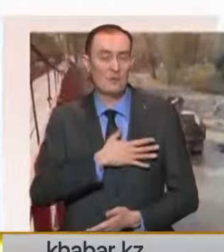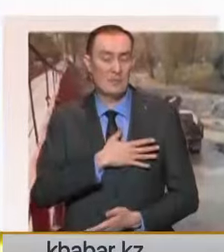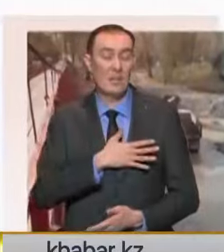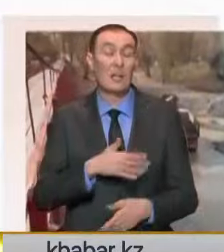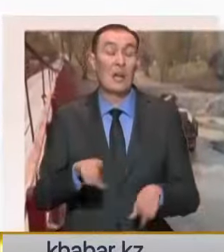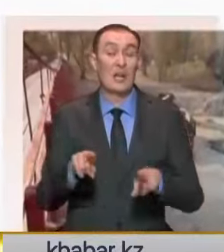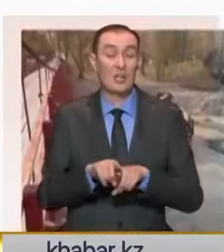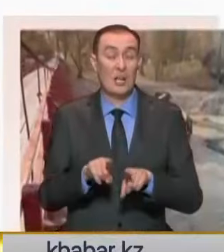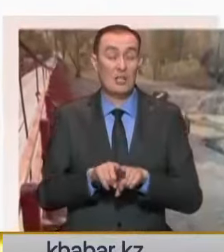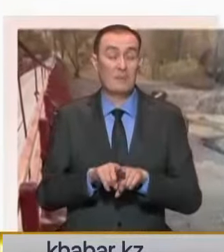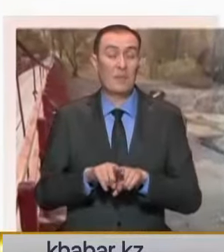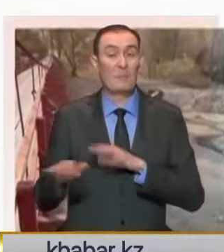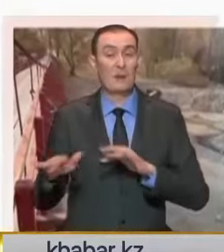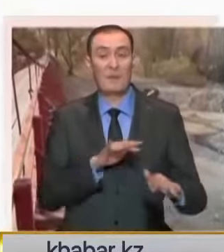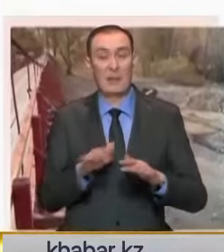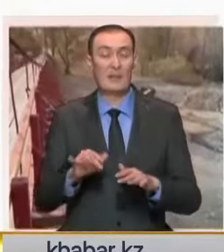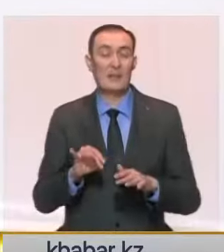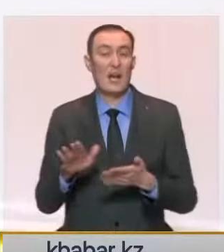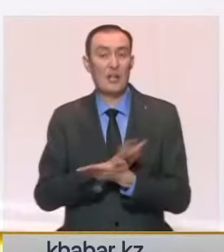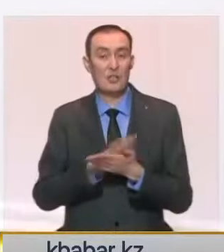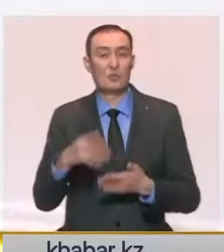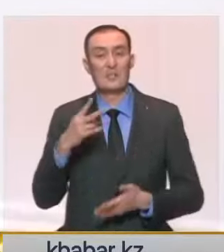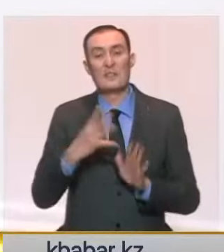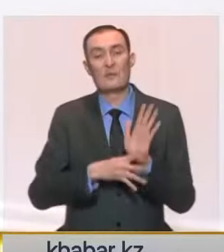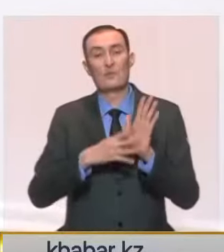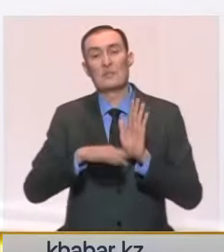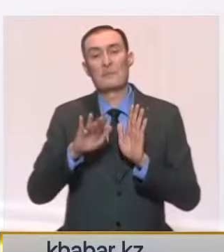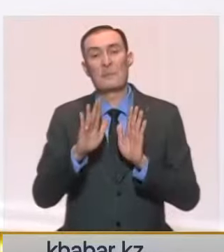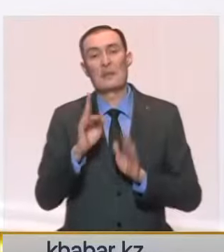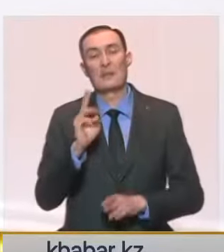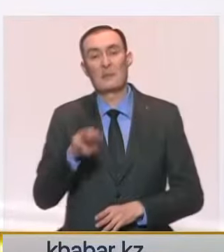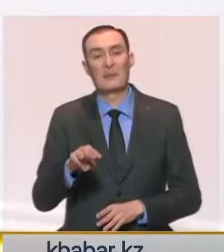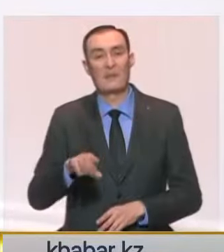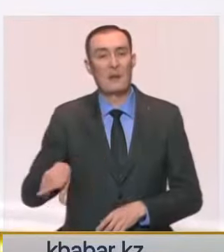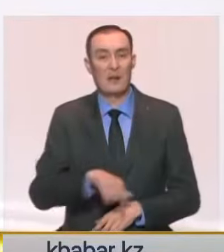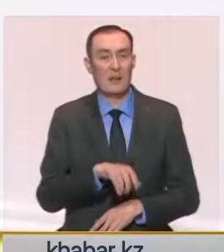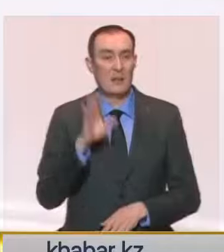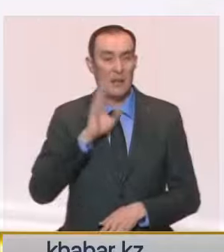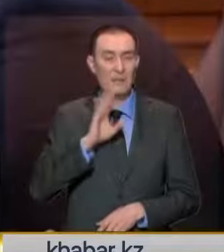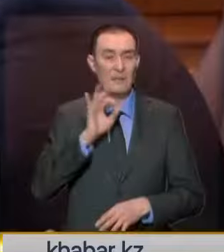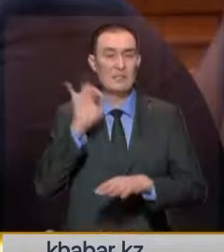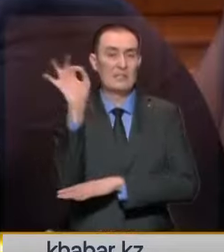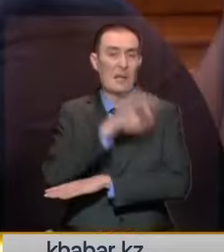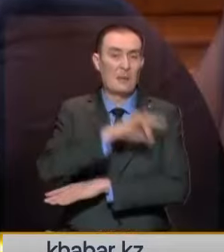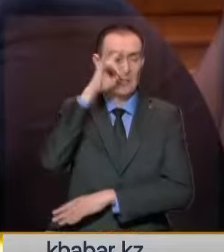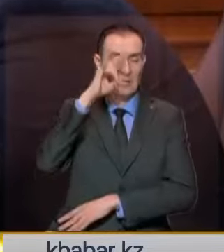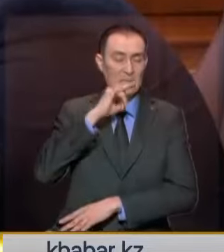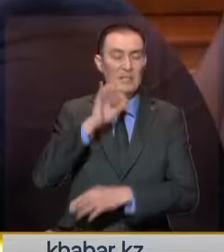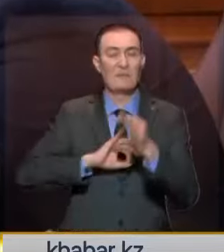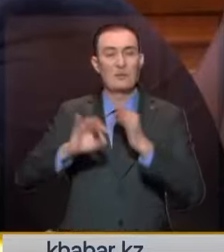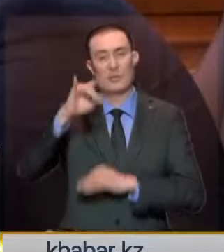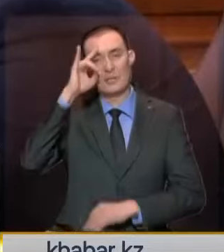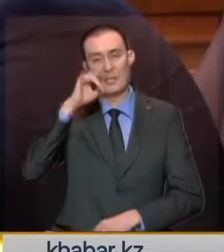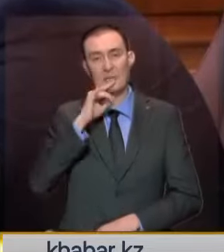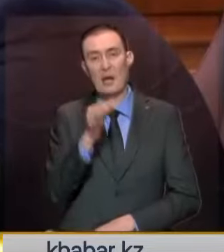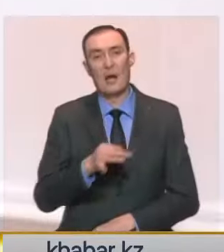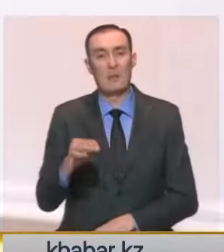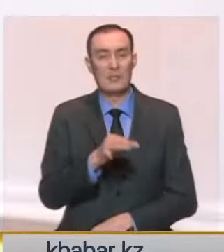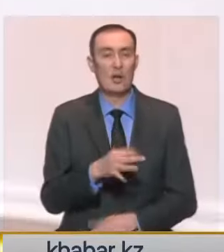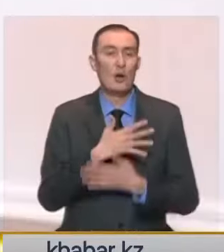и также провели механизированную очистку 95 километров каналов в Западно-Казахстанской и Восточно-Казахстанской